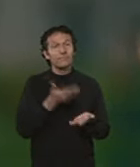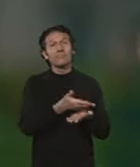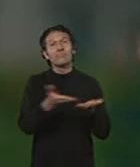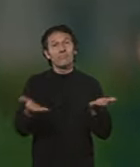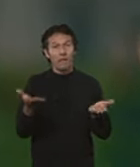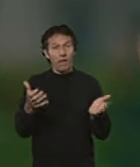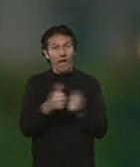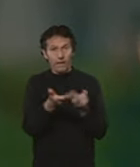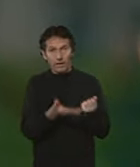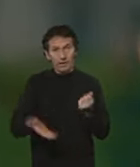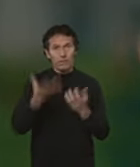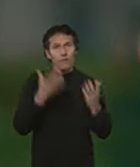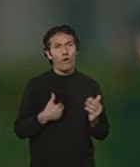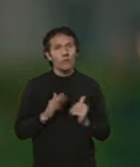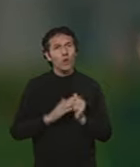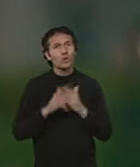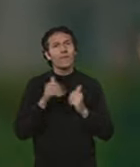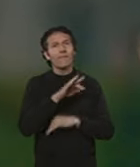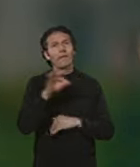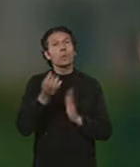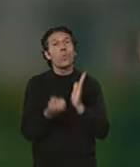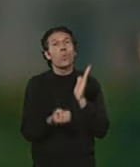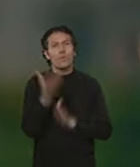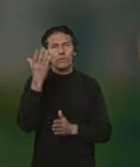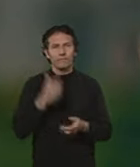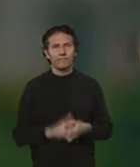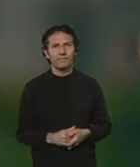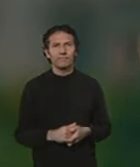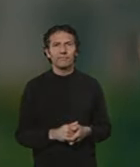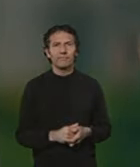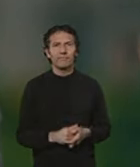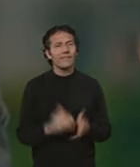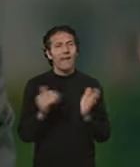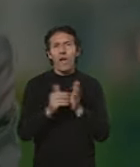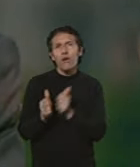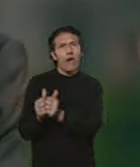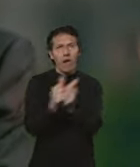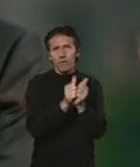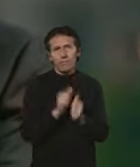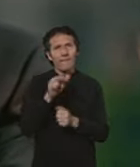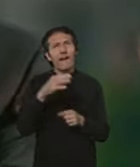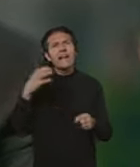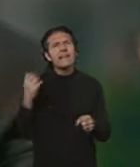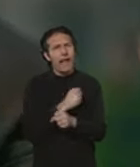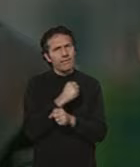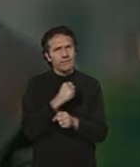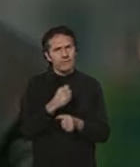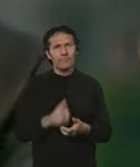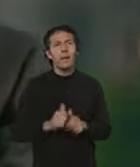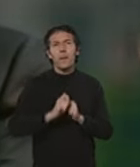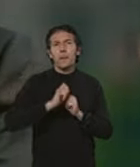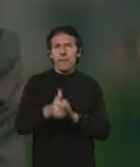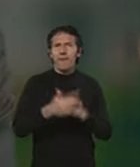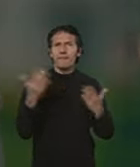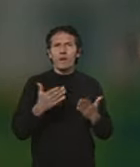c'est avec vous que je veux bâtir la France nouvelle quand encore une fois ensemble nous aurons gagné la partie en